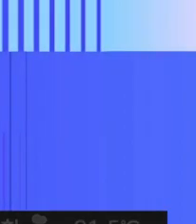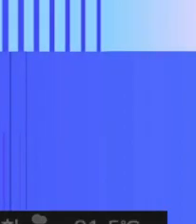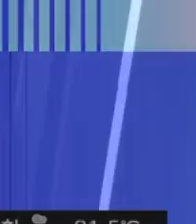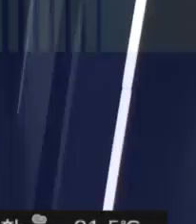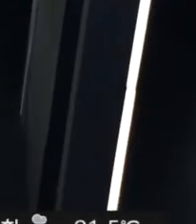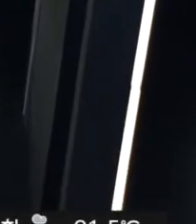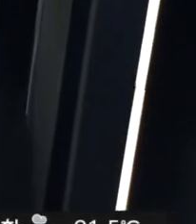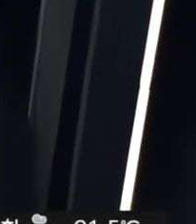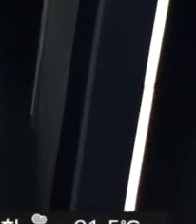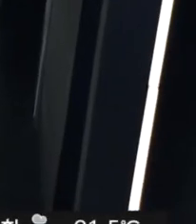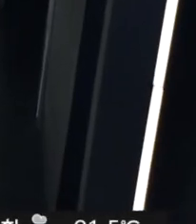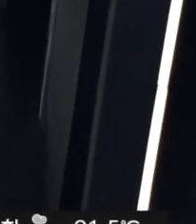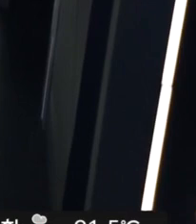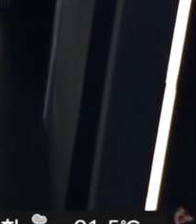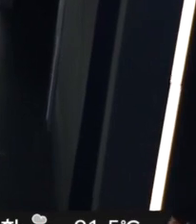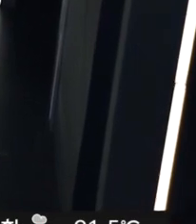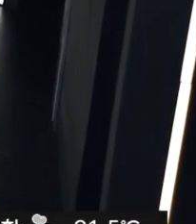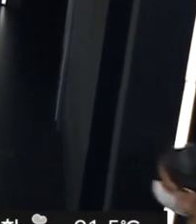아